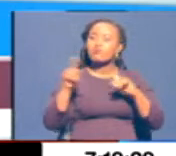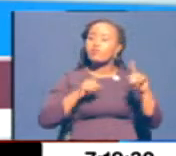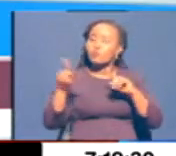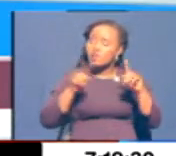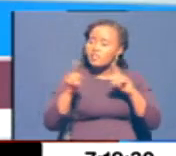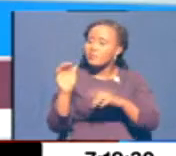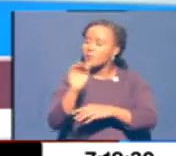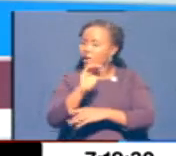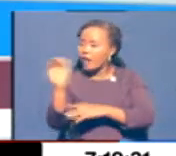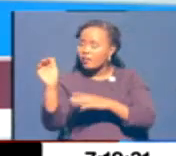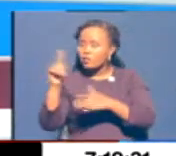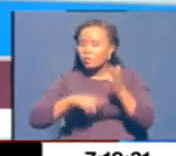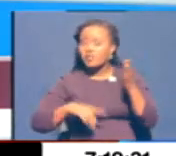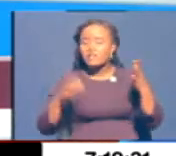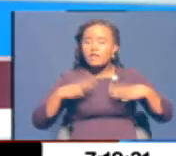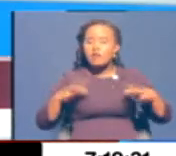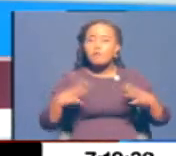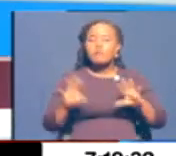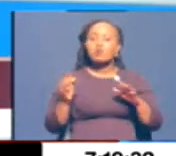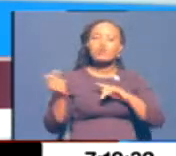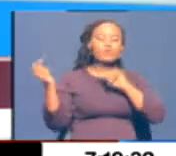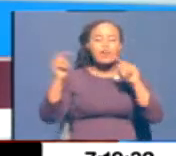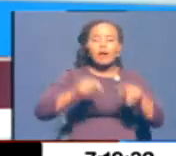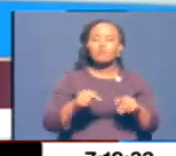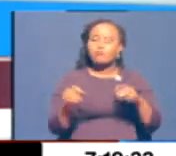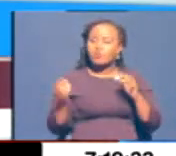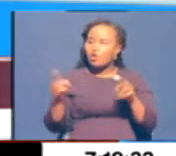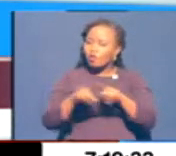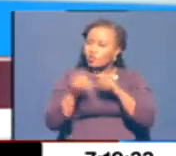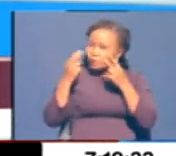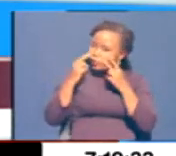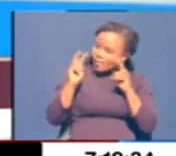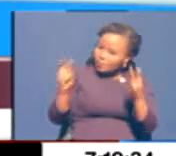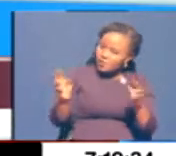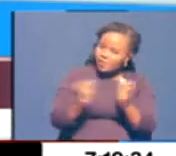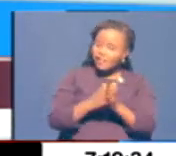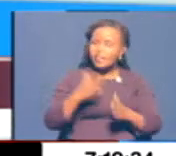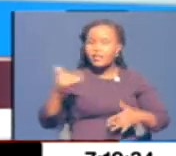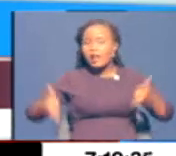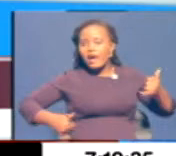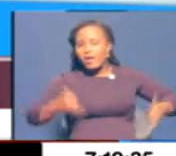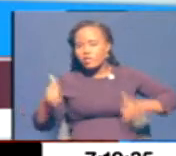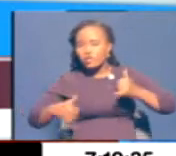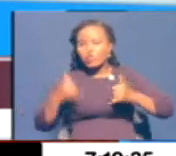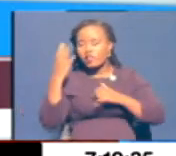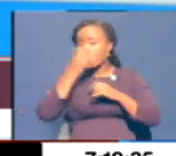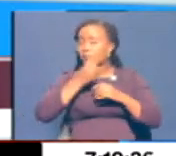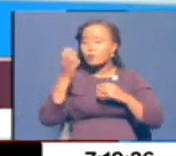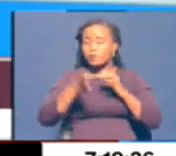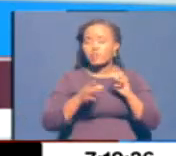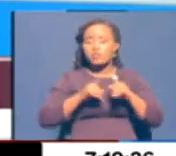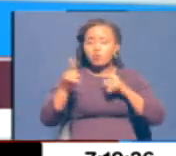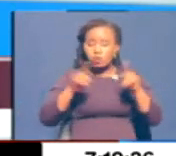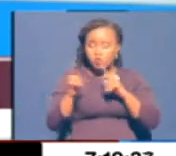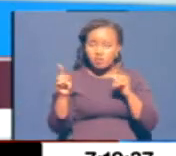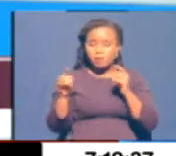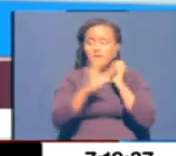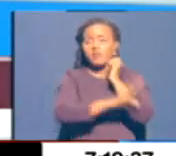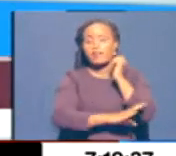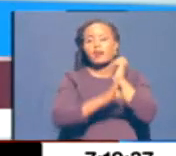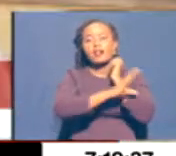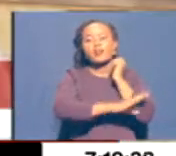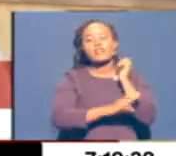nchini kushuhudia tukio hilo la kila mwaka na kufurahia mandhari ya nchi hii. Taarifa kamili ni kwenye mseto wa